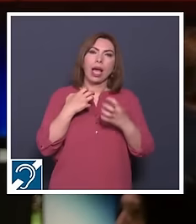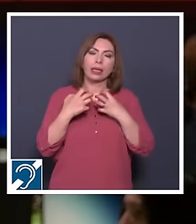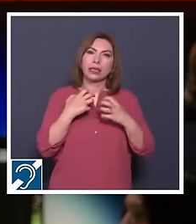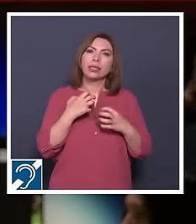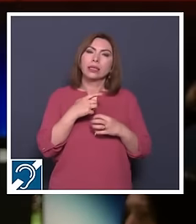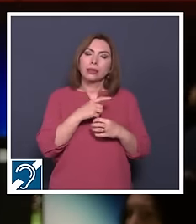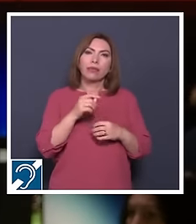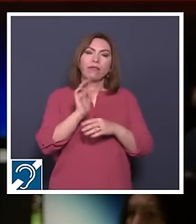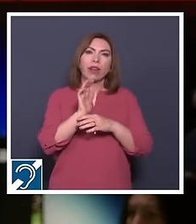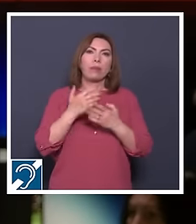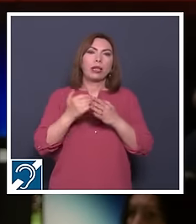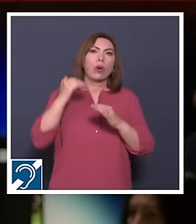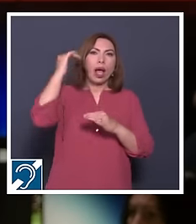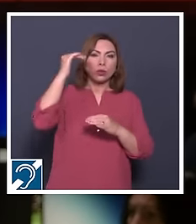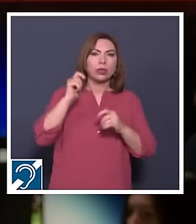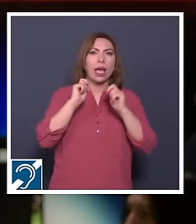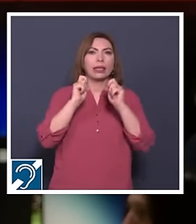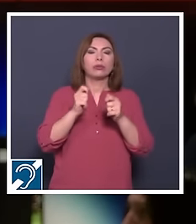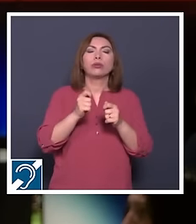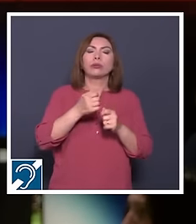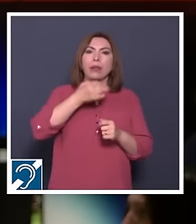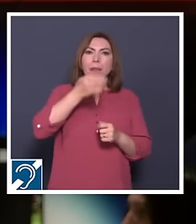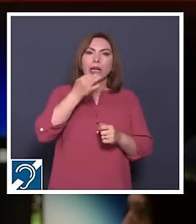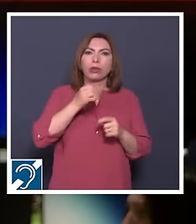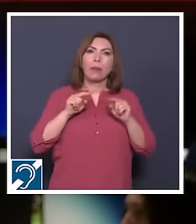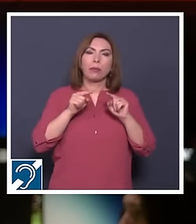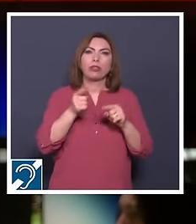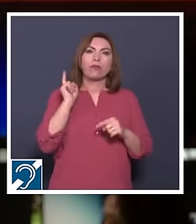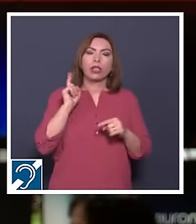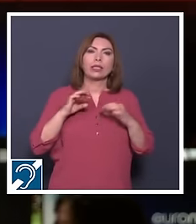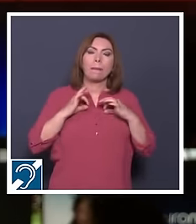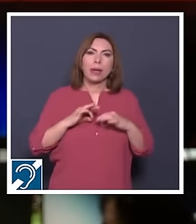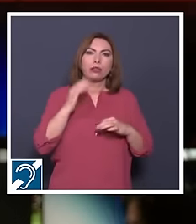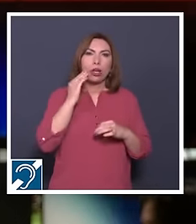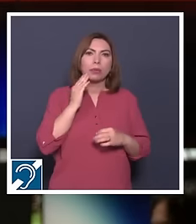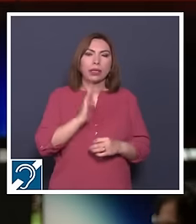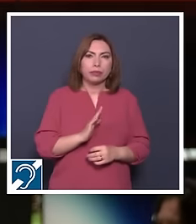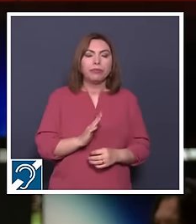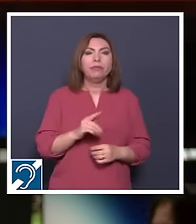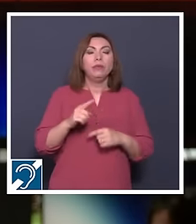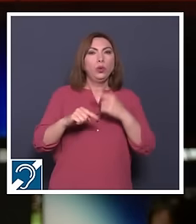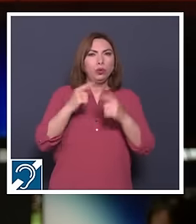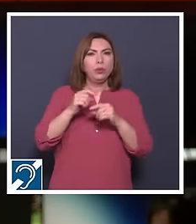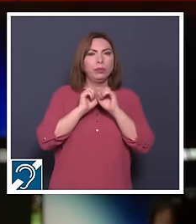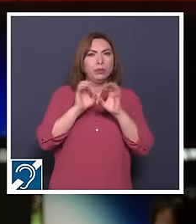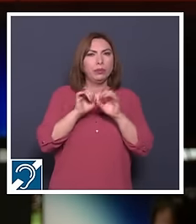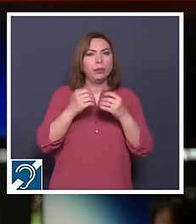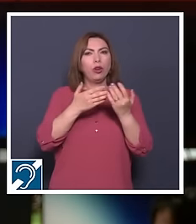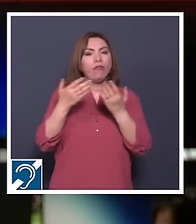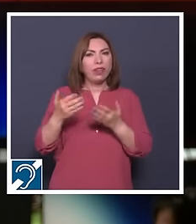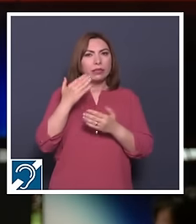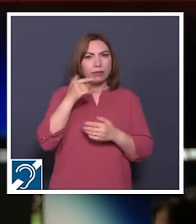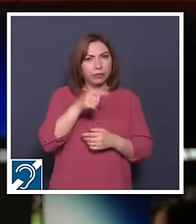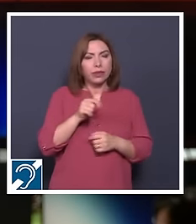filme pentru adulți, a depus mult așteptată mărturie împotriva fostului președinte american. În urma detaliilor oferite de